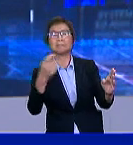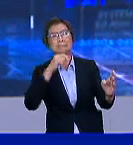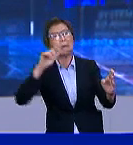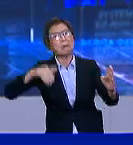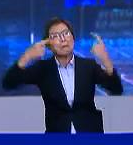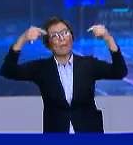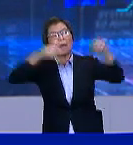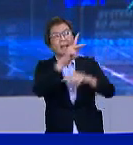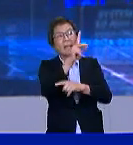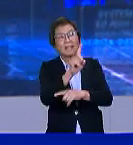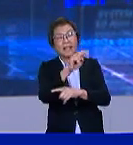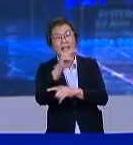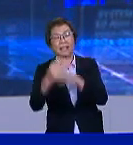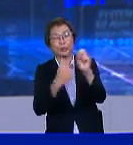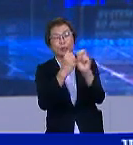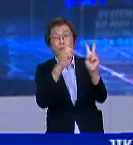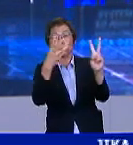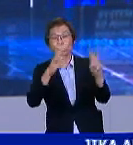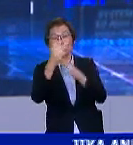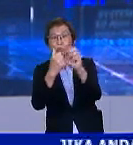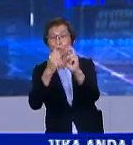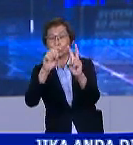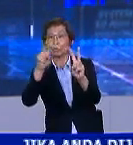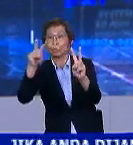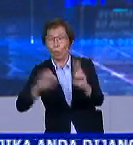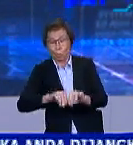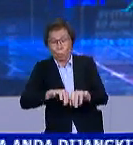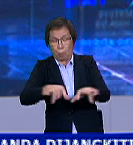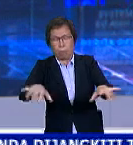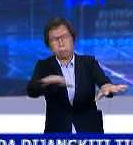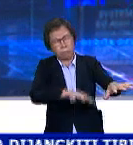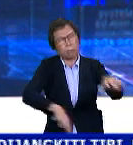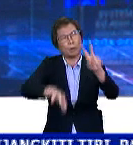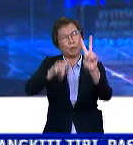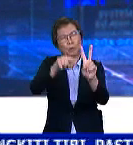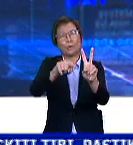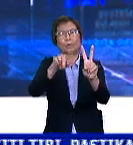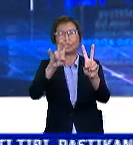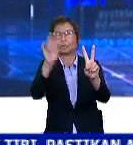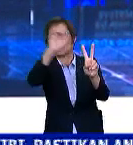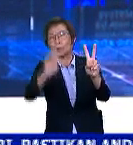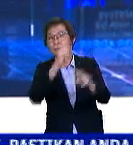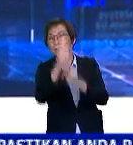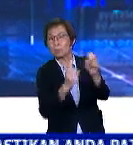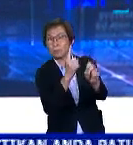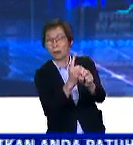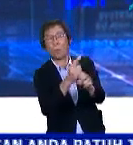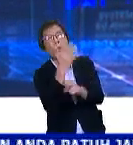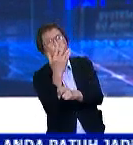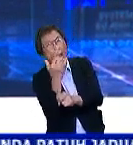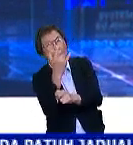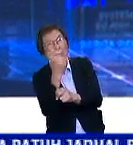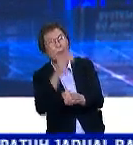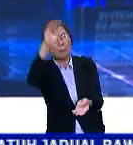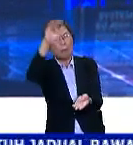RM ke-11. KDNK bagi 2016-2020 berkembang pada kadar purata 2.7% setahun